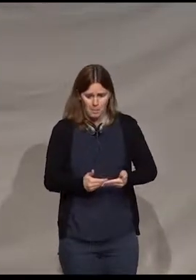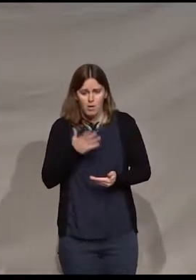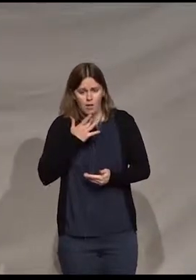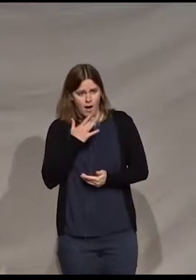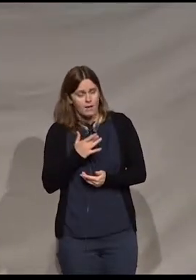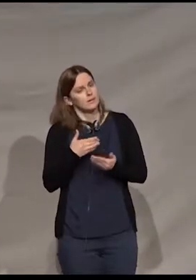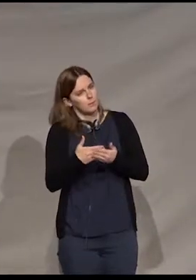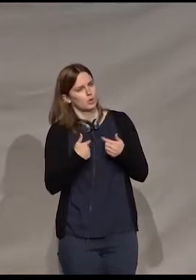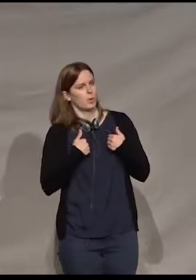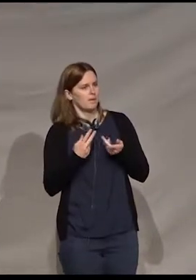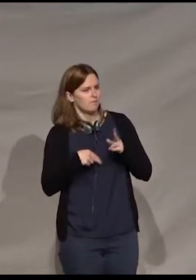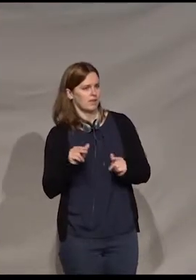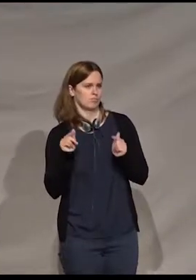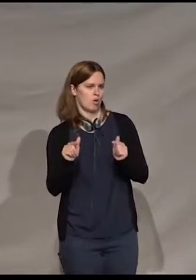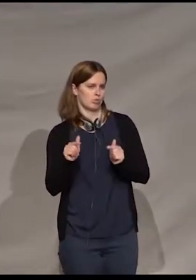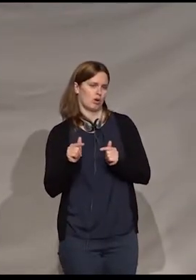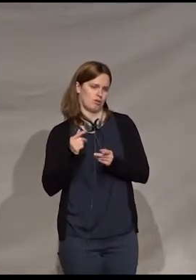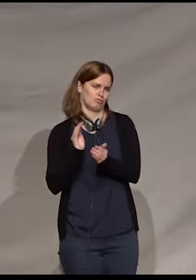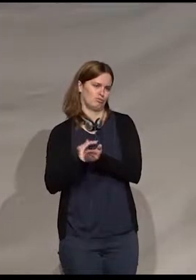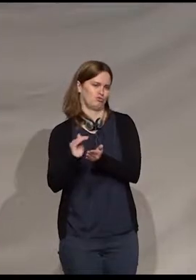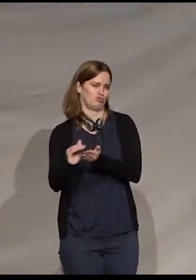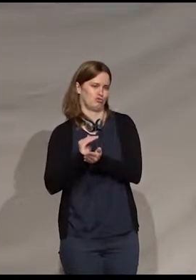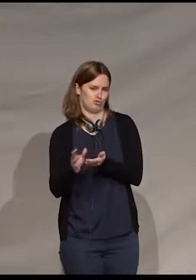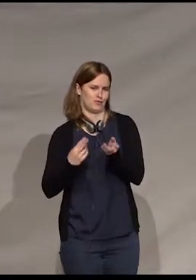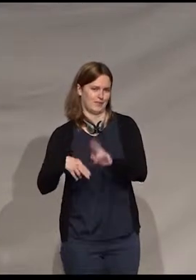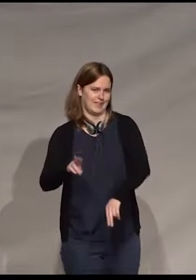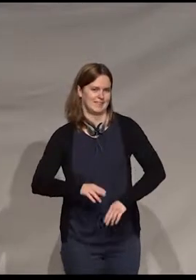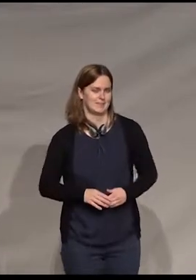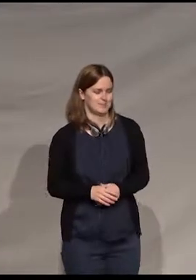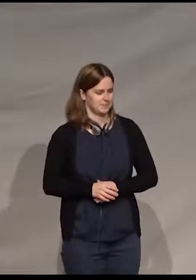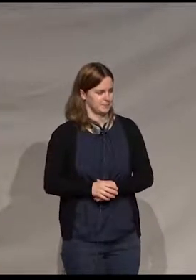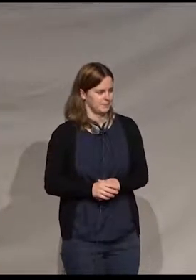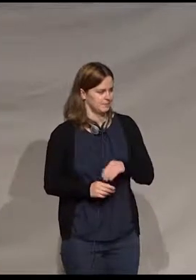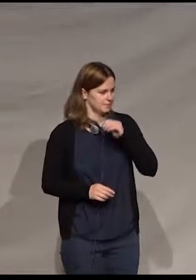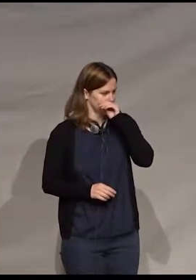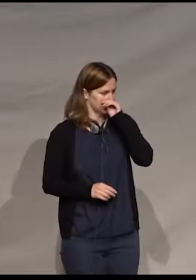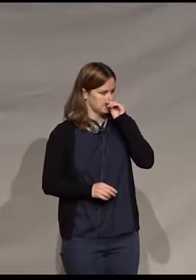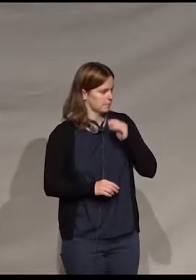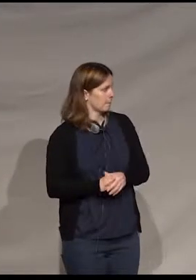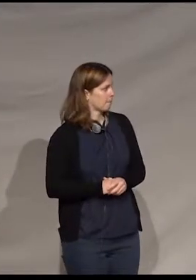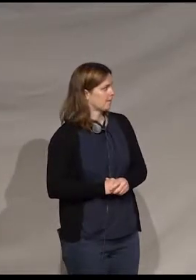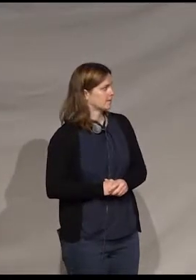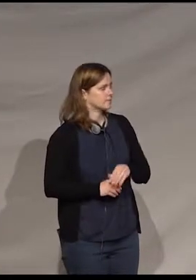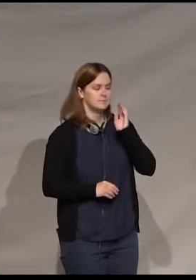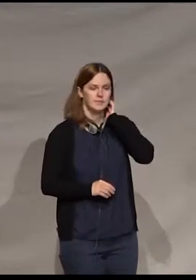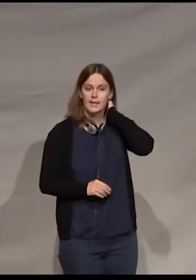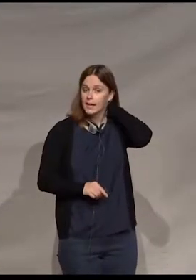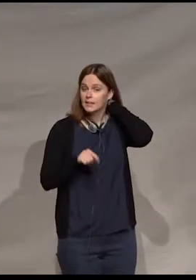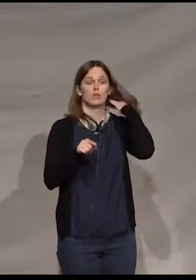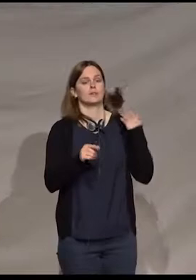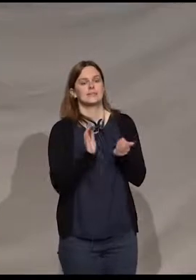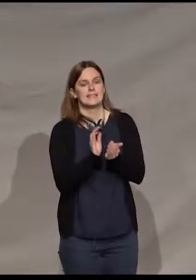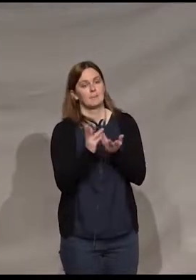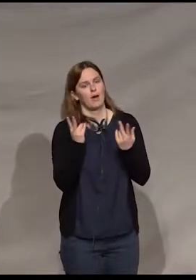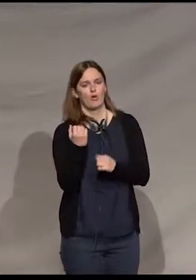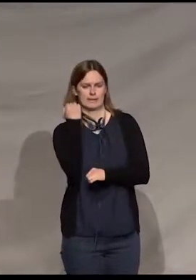péči i tu asistenci dopředu. to jsem vlastně řekl, to je ta linie, která